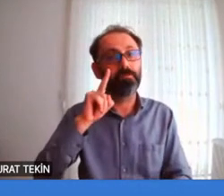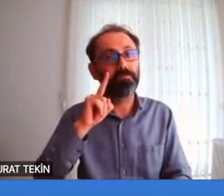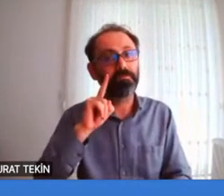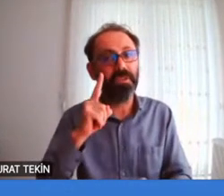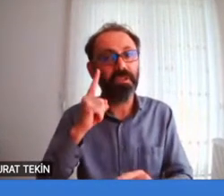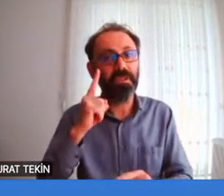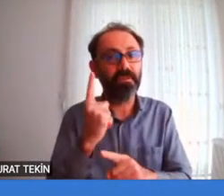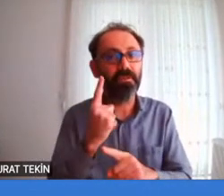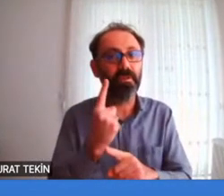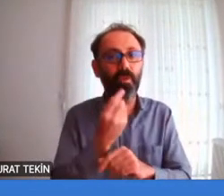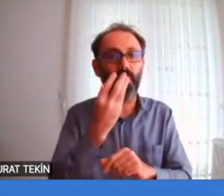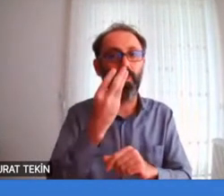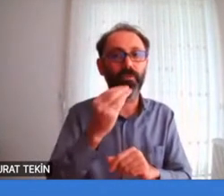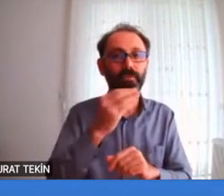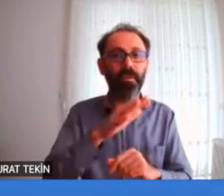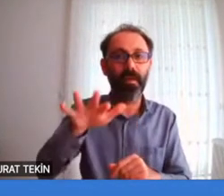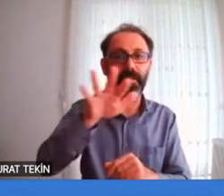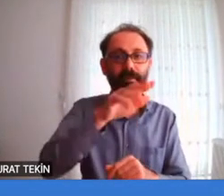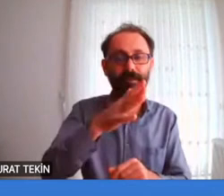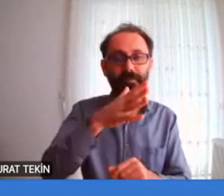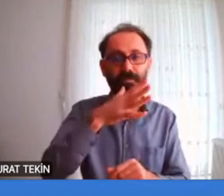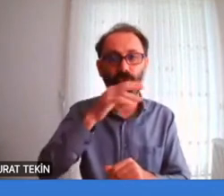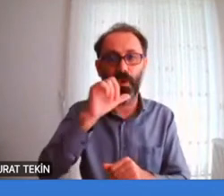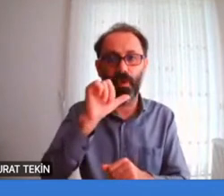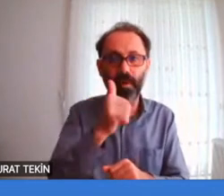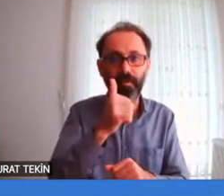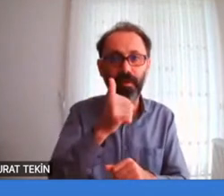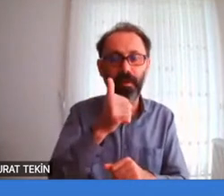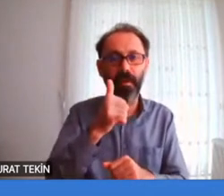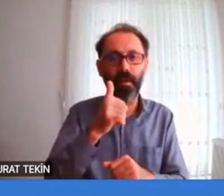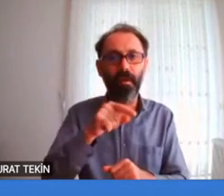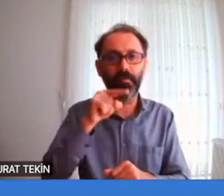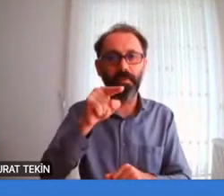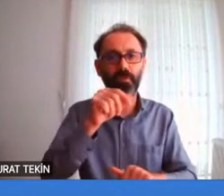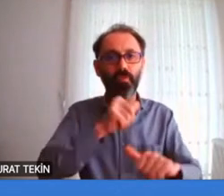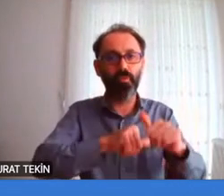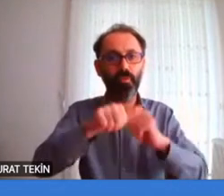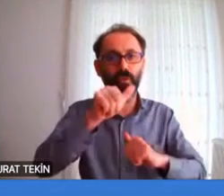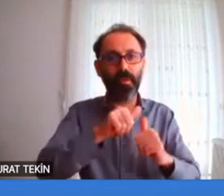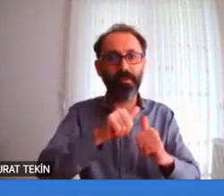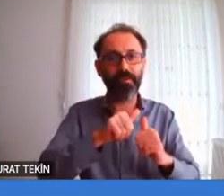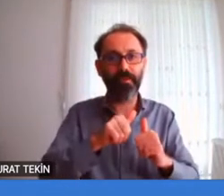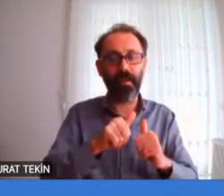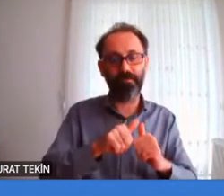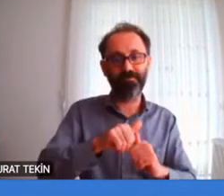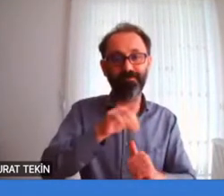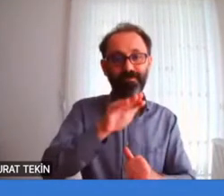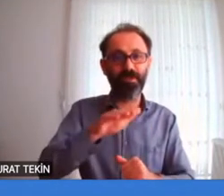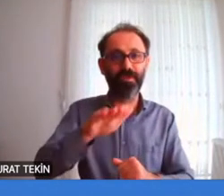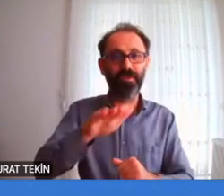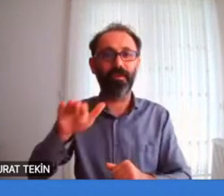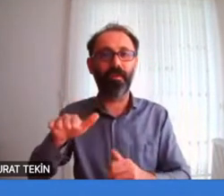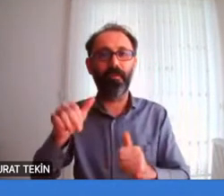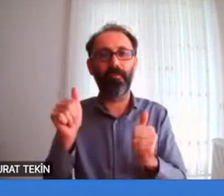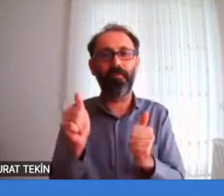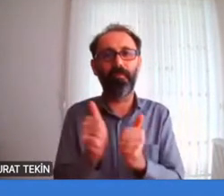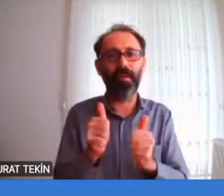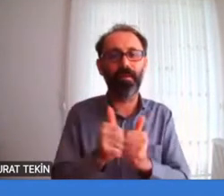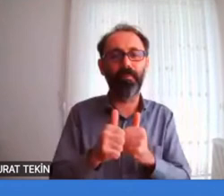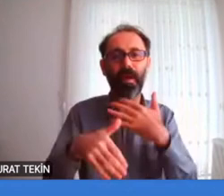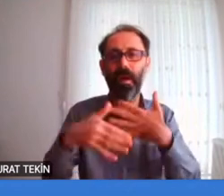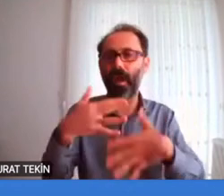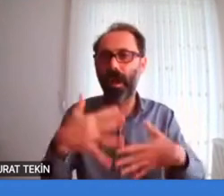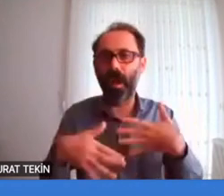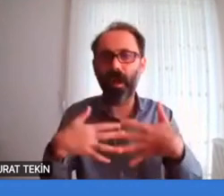oluşturma, bu önemli bir şey. Yani bu bir üniversite gençliği önünde zihinlerde engelli olduğu için